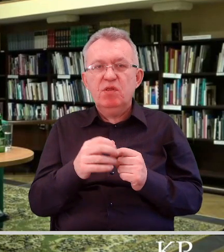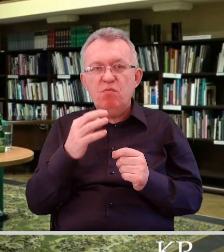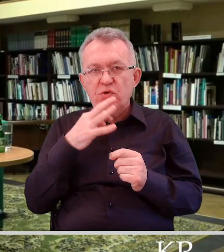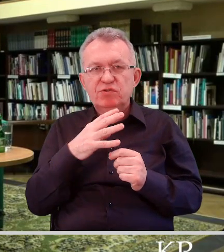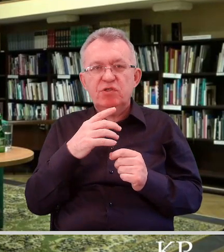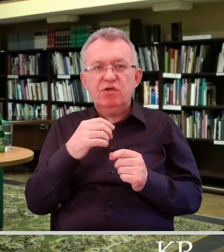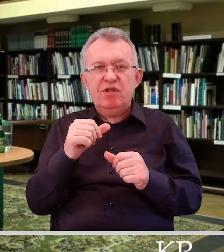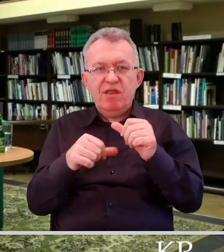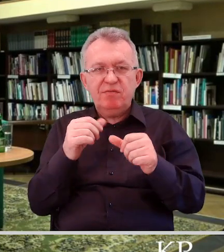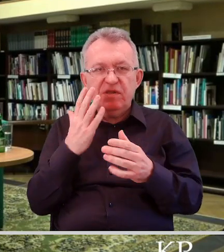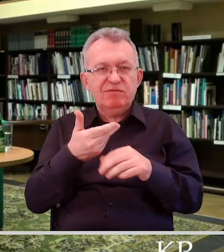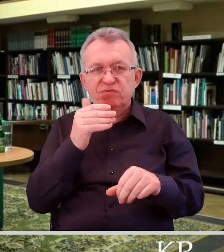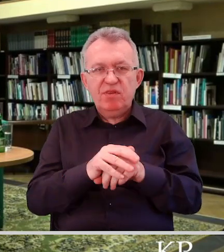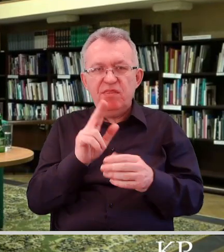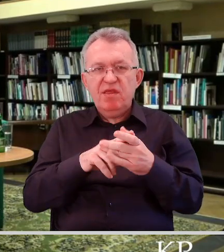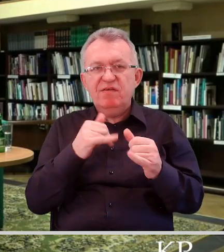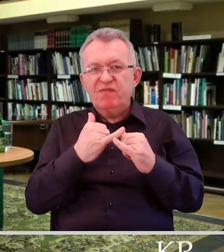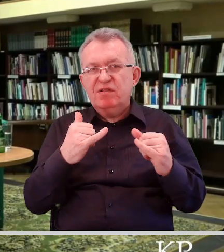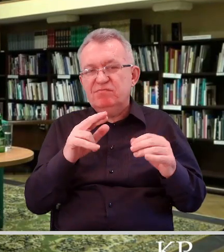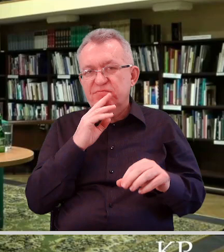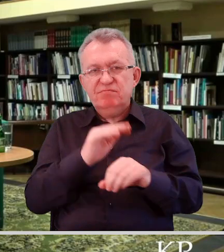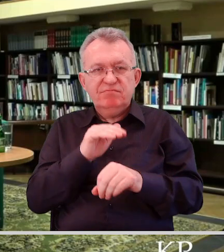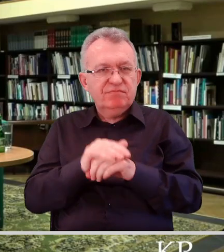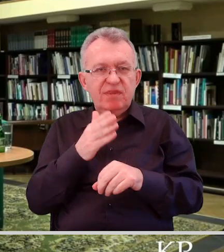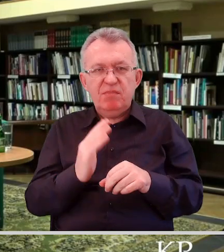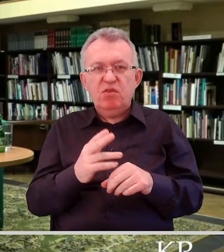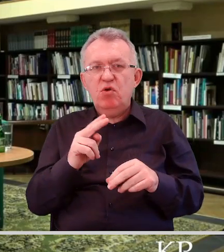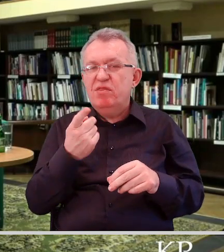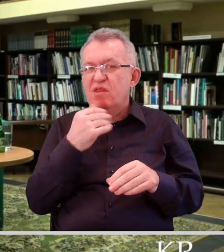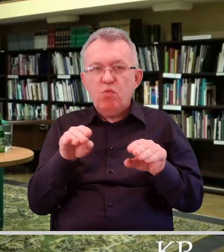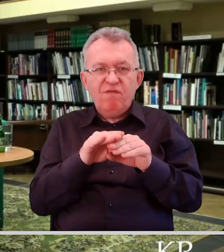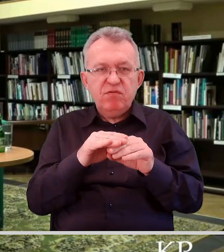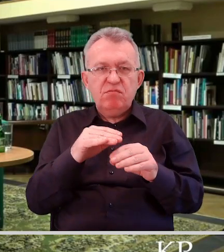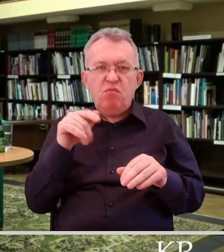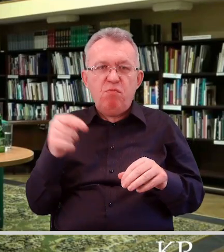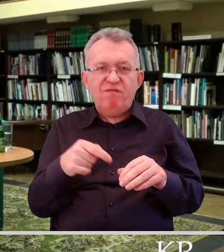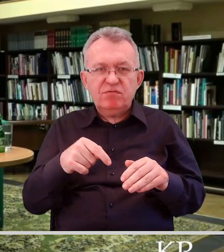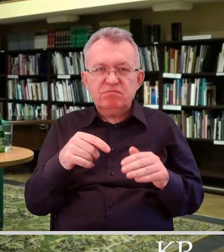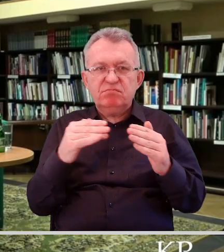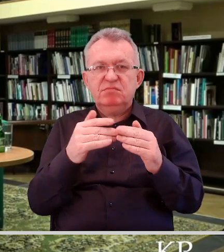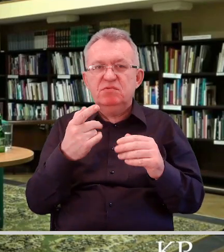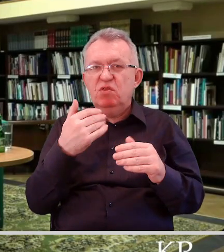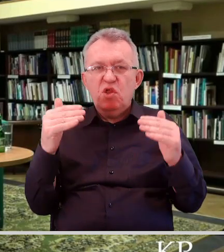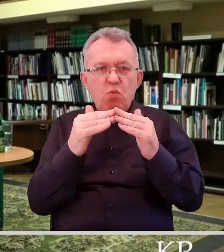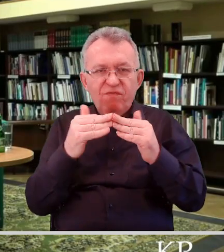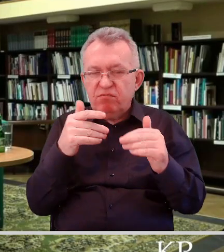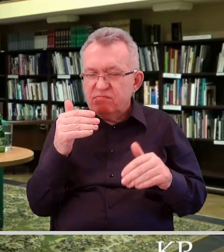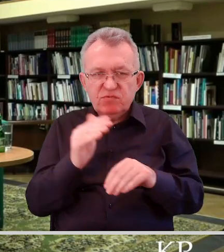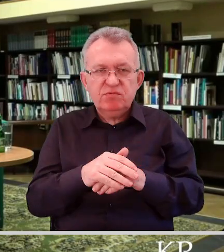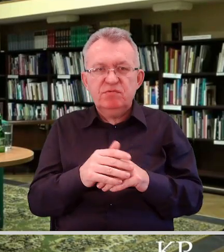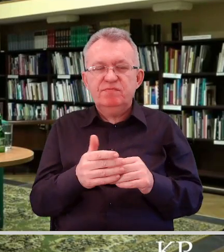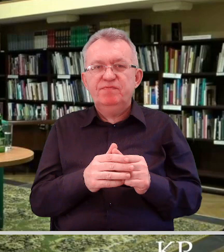młodsze roczniki nie będą się zgadzać na wiele rzeczy, na nierówny podział obowiązków, na nierówną partycypację, na